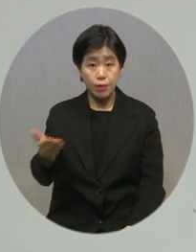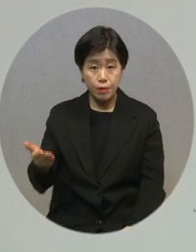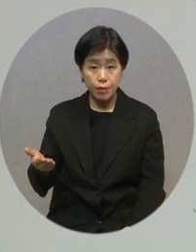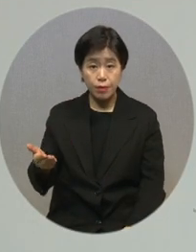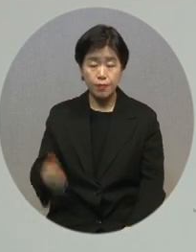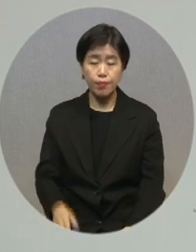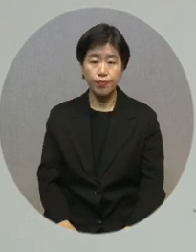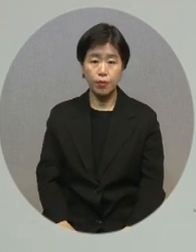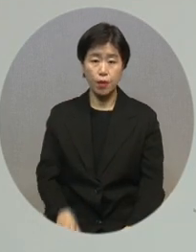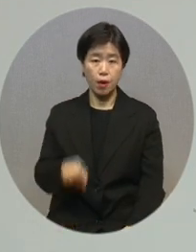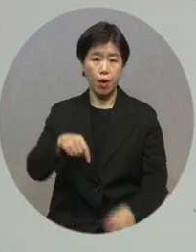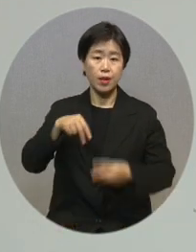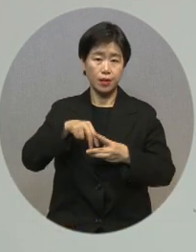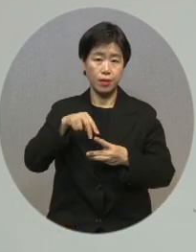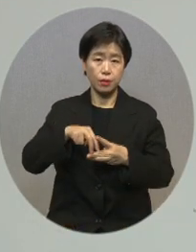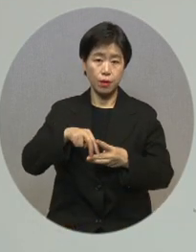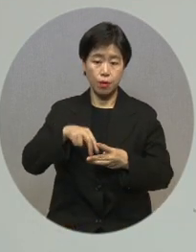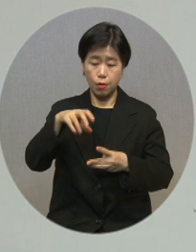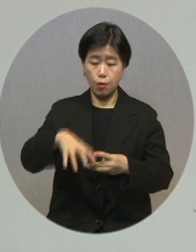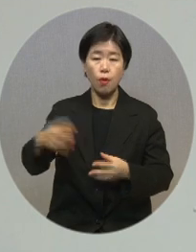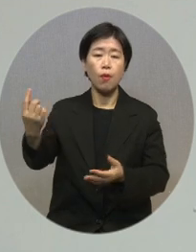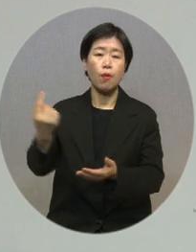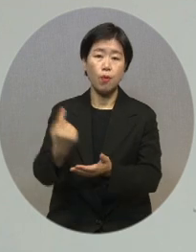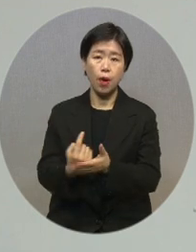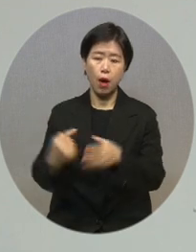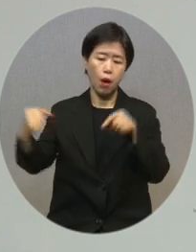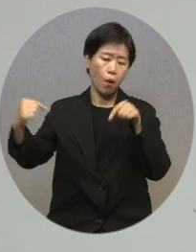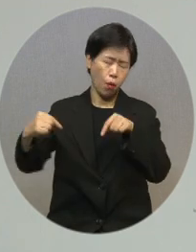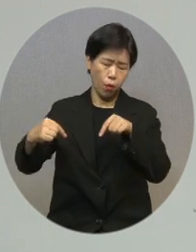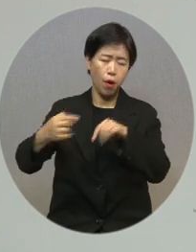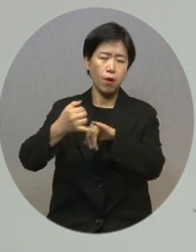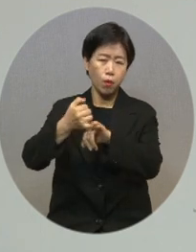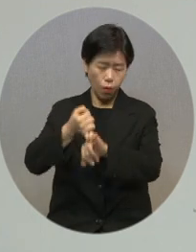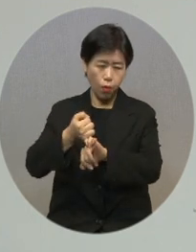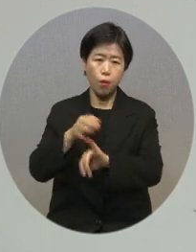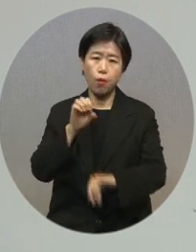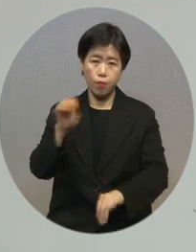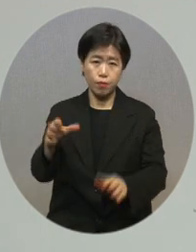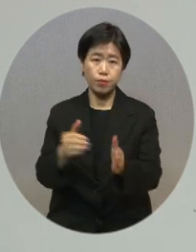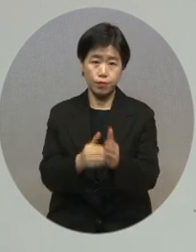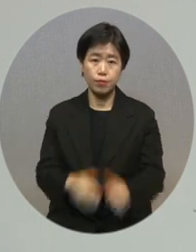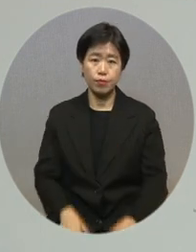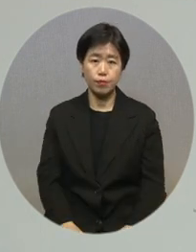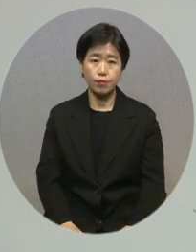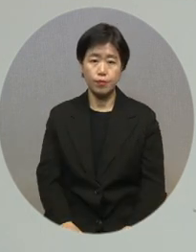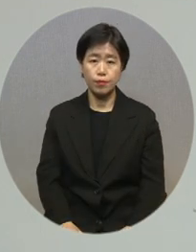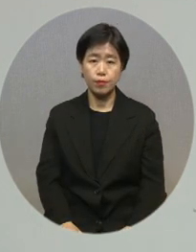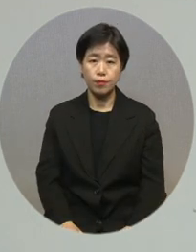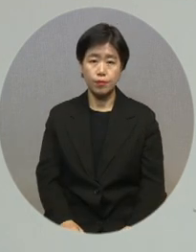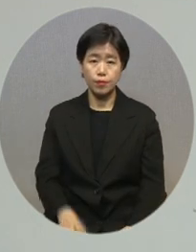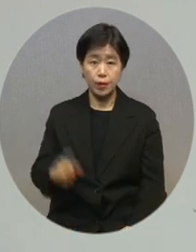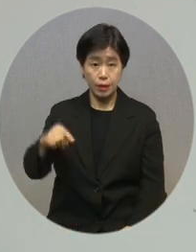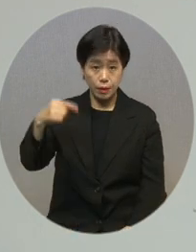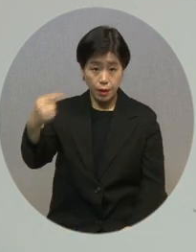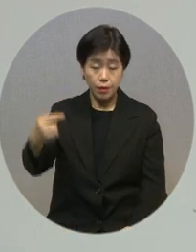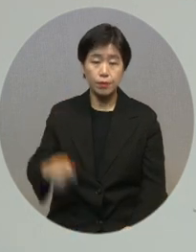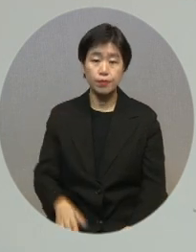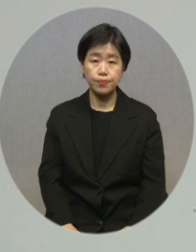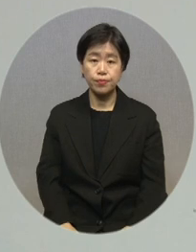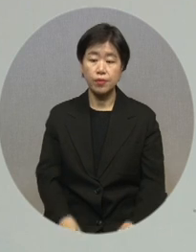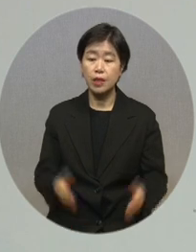실직자들이 고용센터에 대면 상담을 의무화했습니다. 의무화. 그렇게 해서 대면 상담 반드시 받도록 하고 그다음에 그